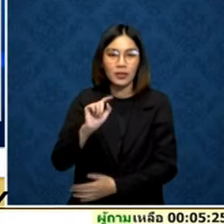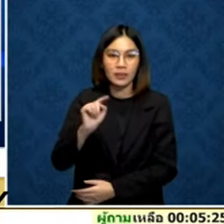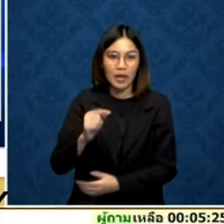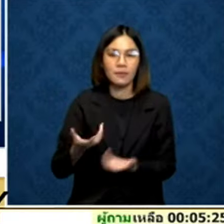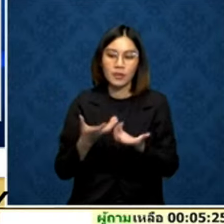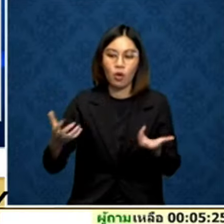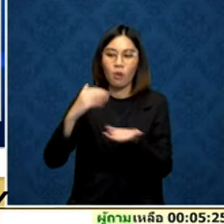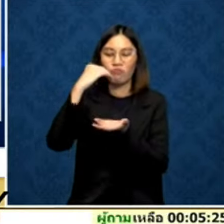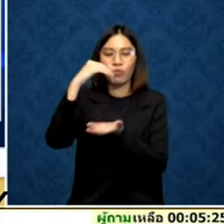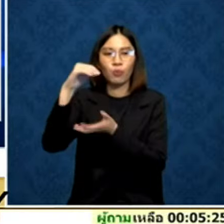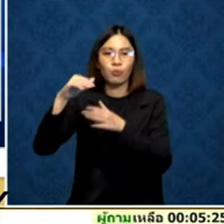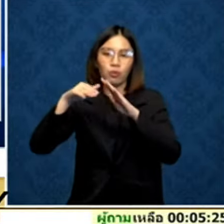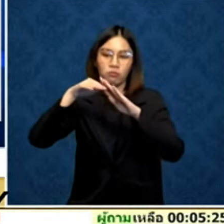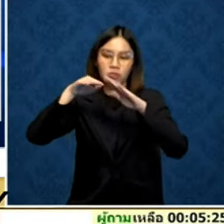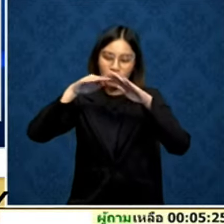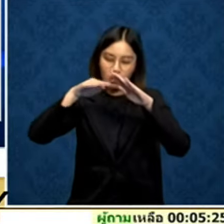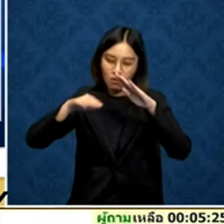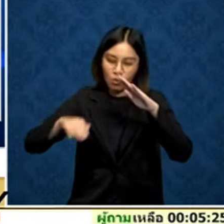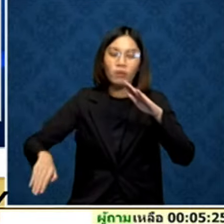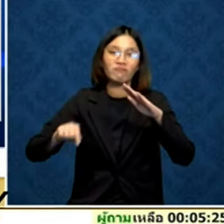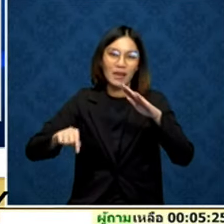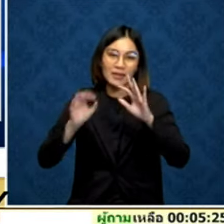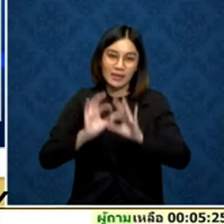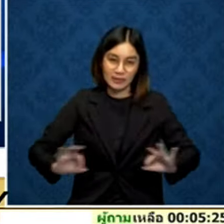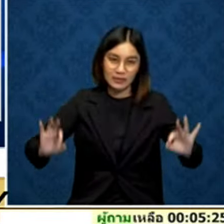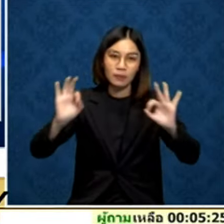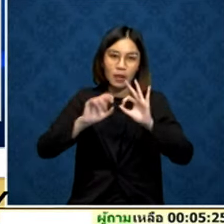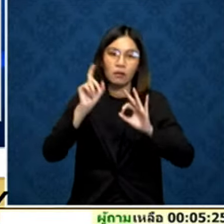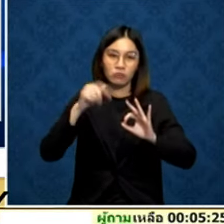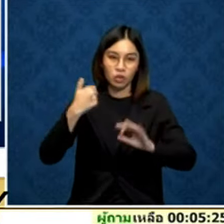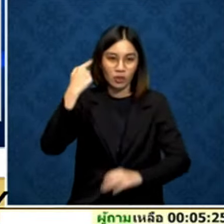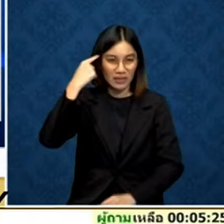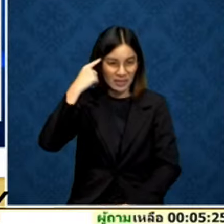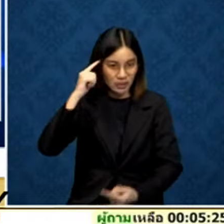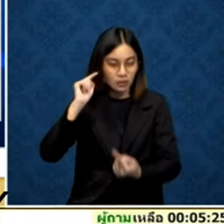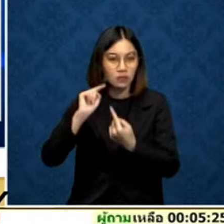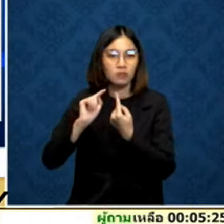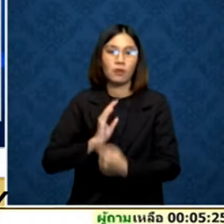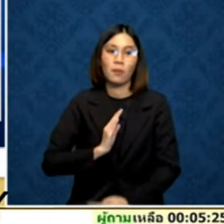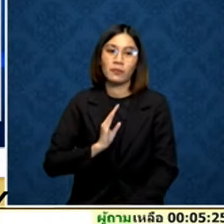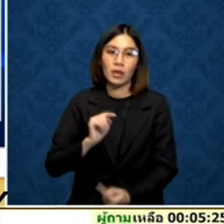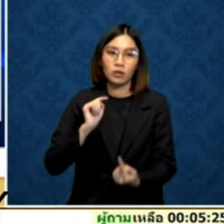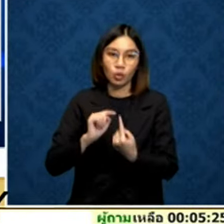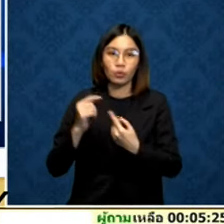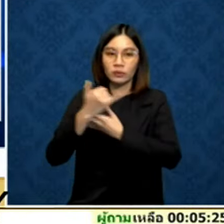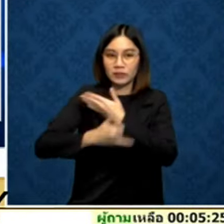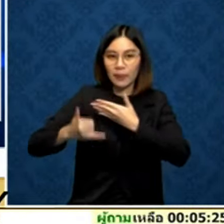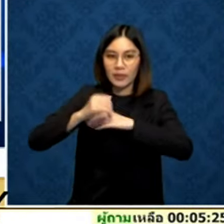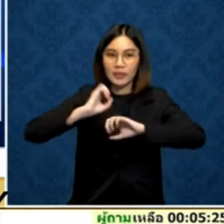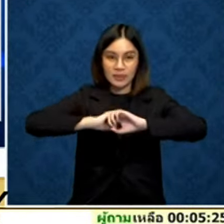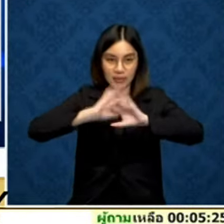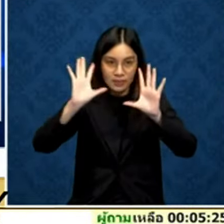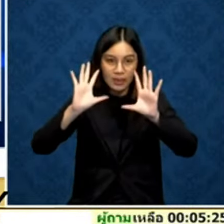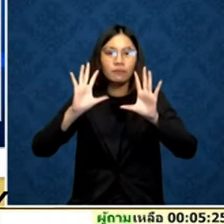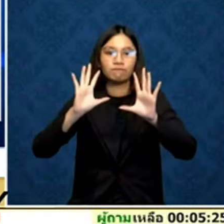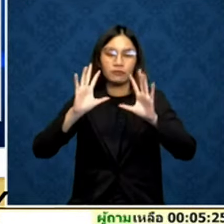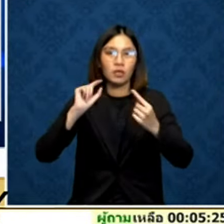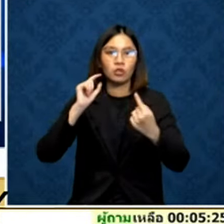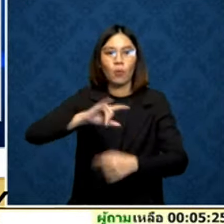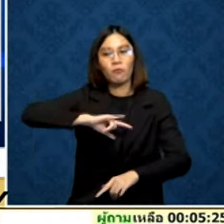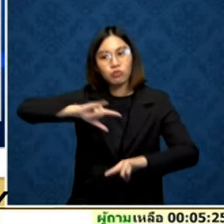ออกได้น้อยลงนะครับเรื่องนี้ก็เป็นเรื่องที่สำคัญที่เราจะต้องมีจุดยืนทางด้านการต่างประเทศที่ชัดเจนแล้วก็ต้องเดินทางไป